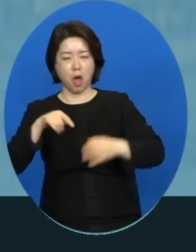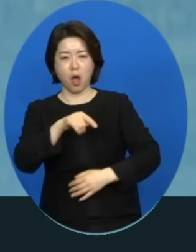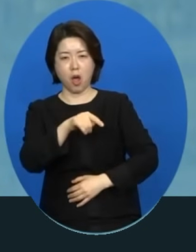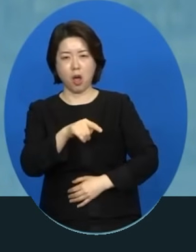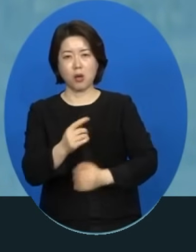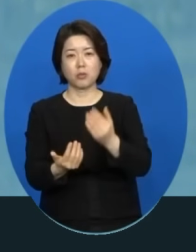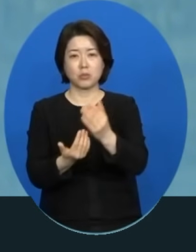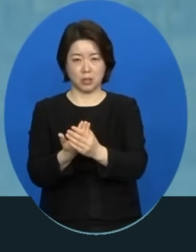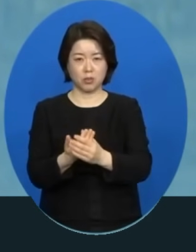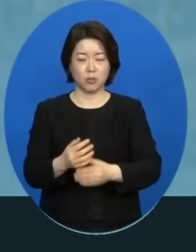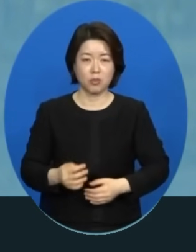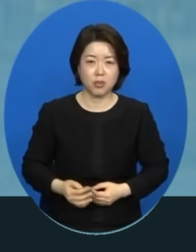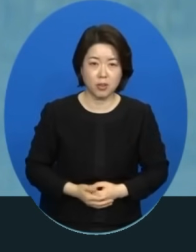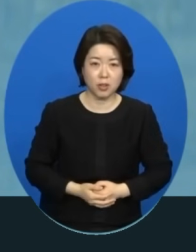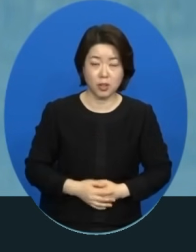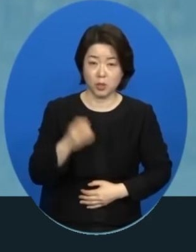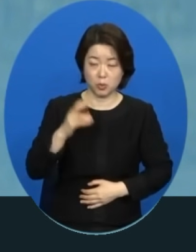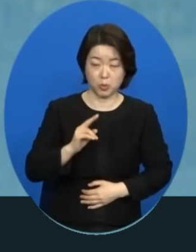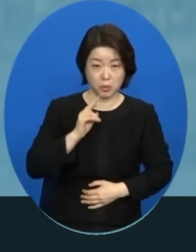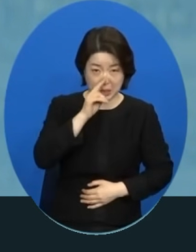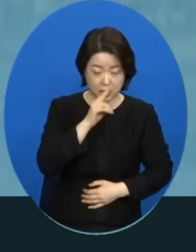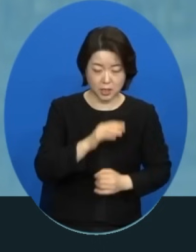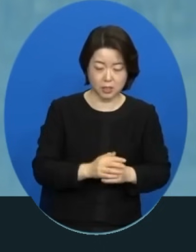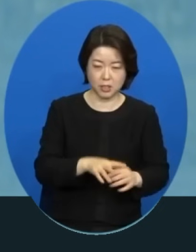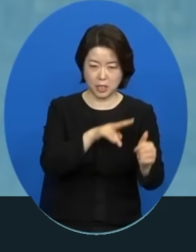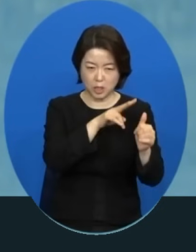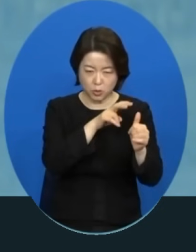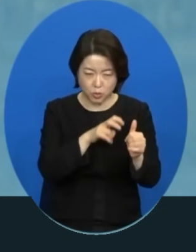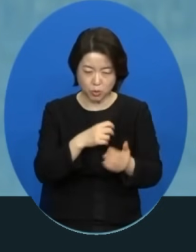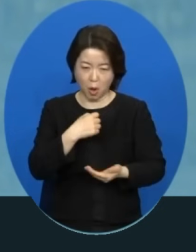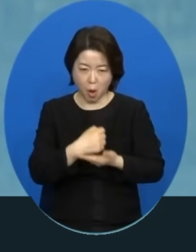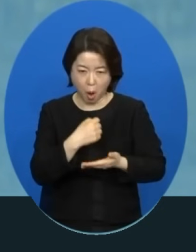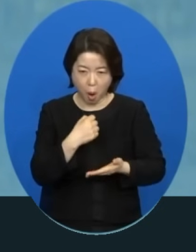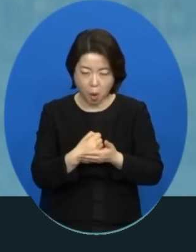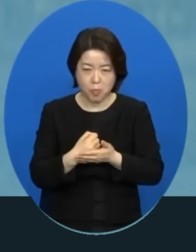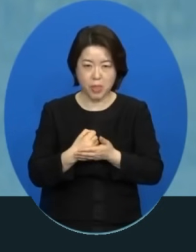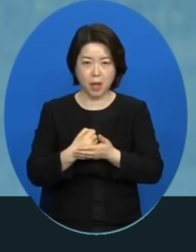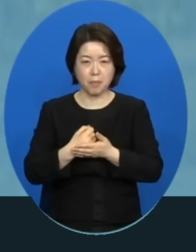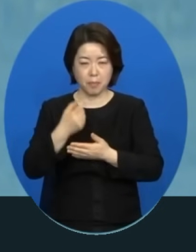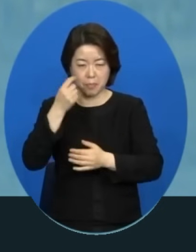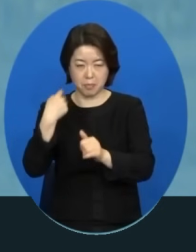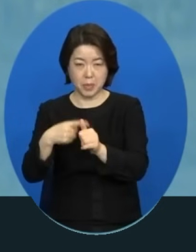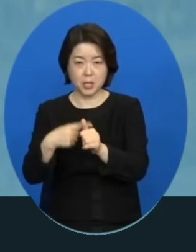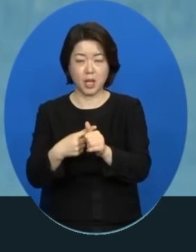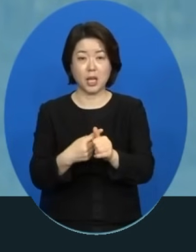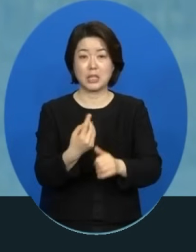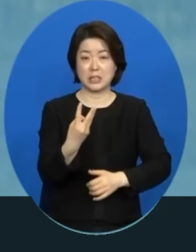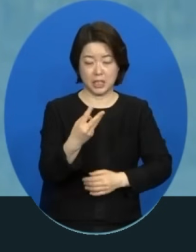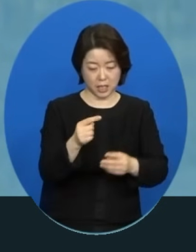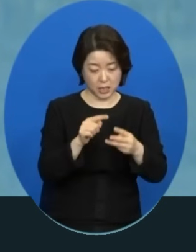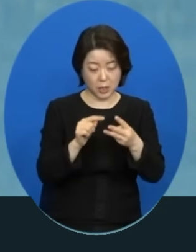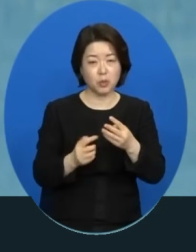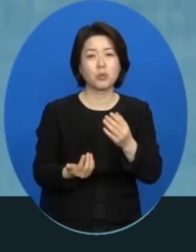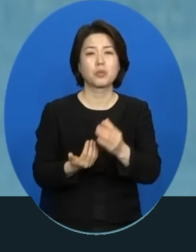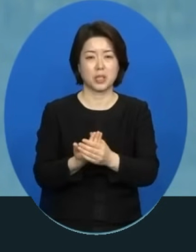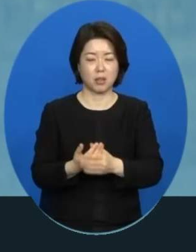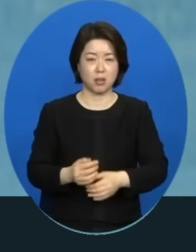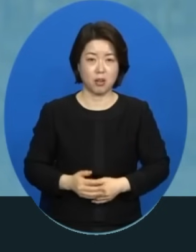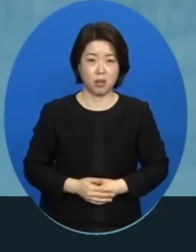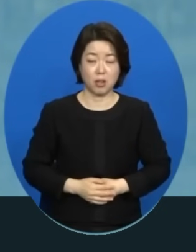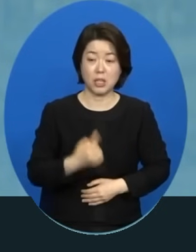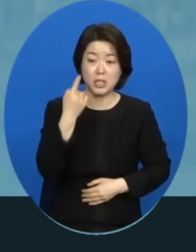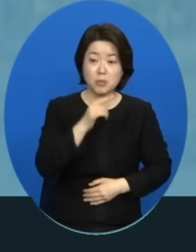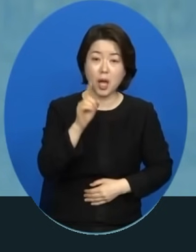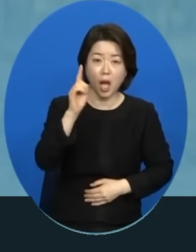낳는다. 또한 시기는 증오와 험담과 비난이라는 자녀들을 낳는다라고 했습니다. 아까 말씀드린 대로 한 입으로 찬송도